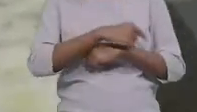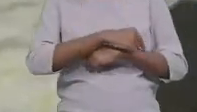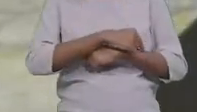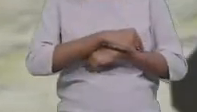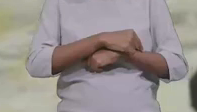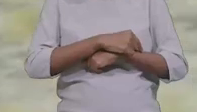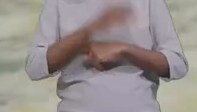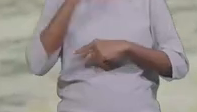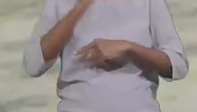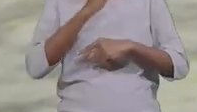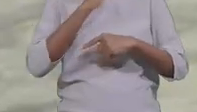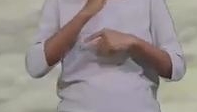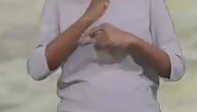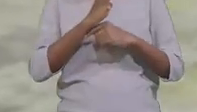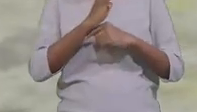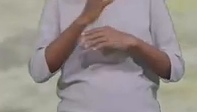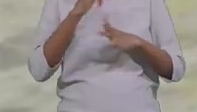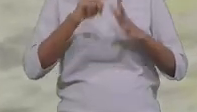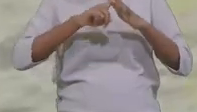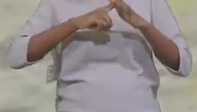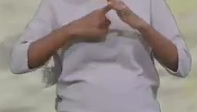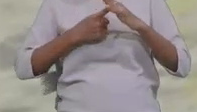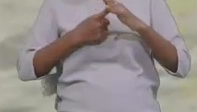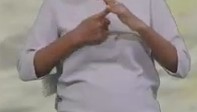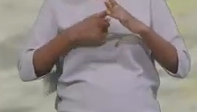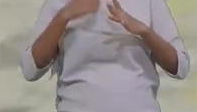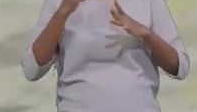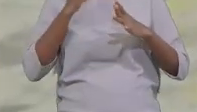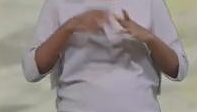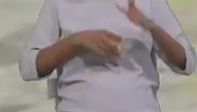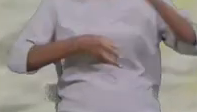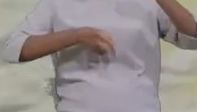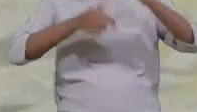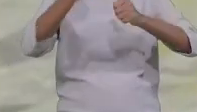aujourd'hui sera le commencement